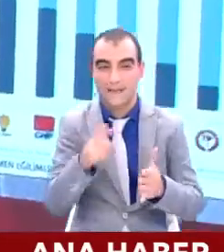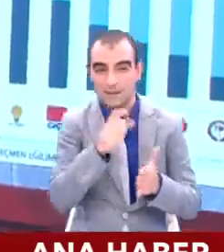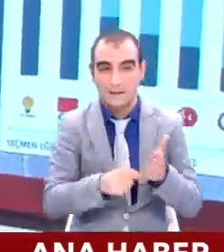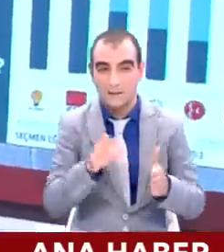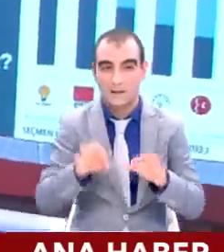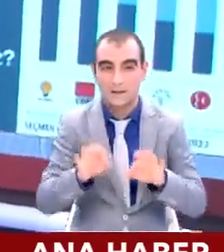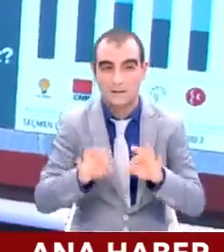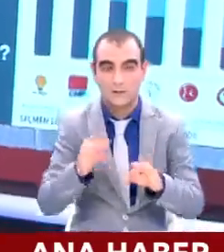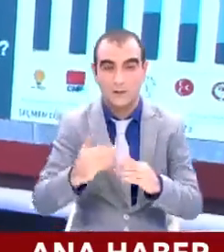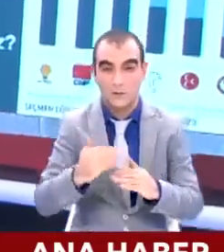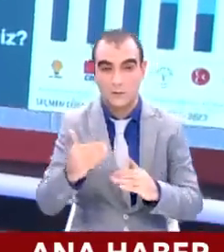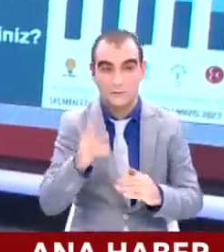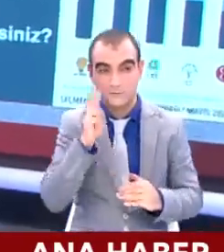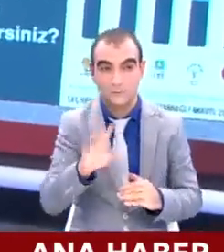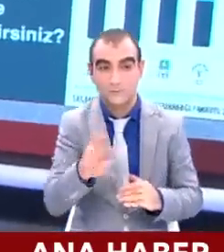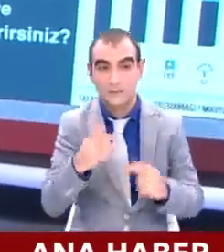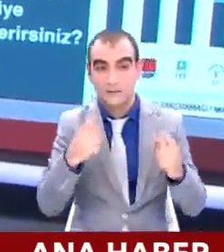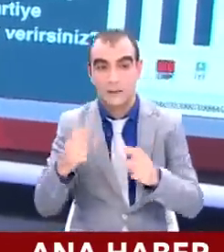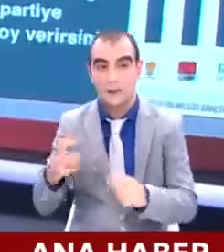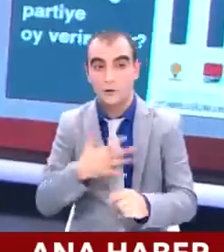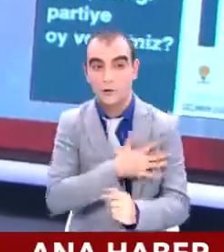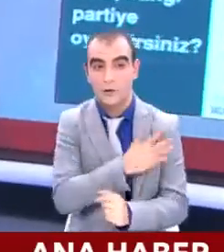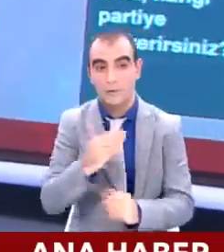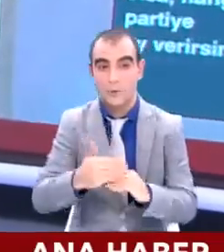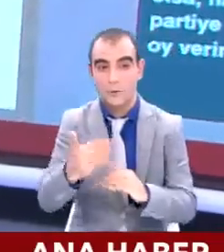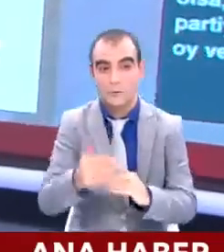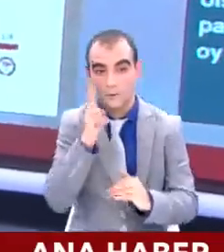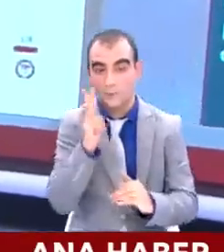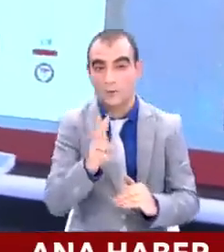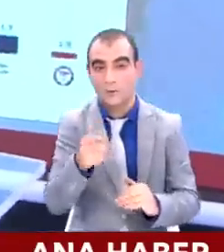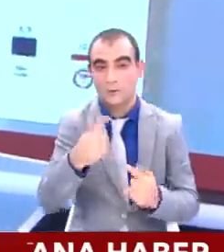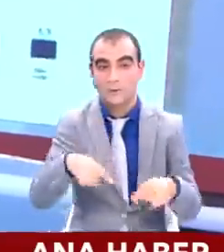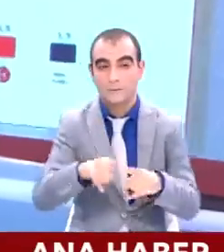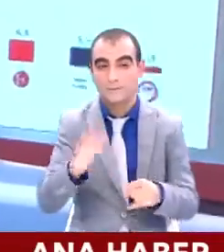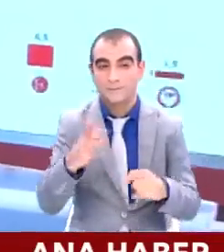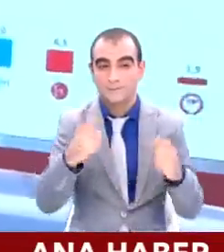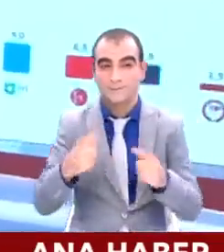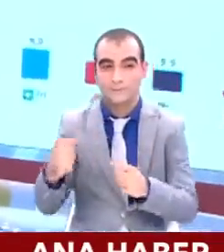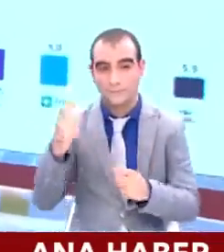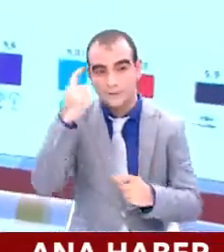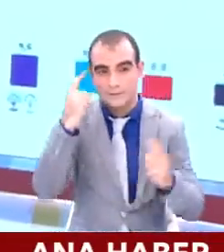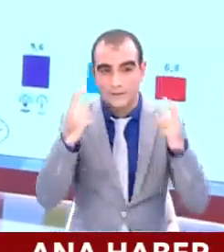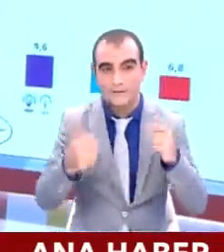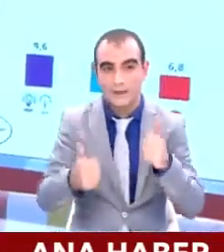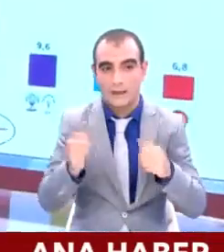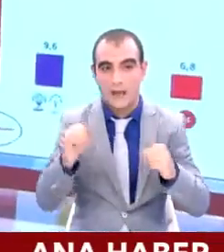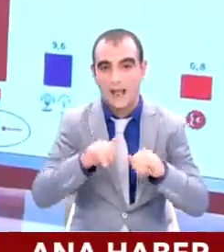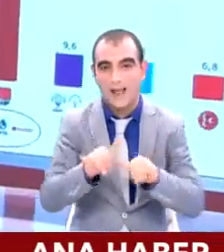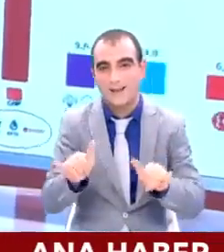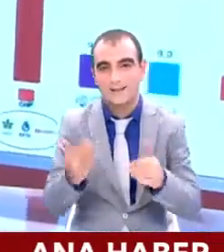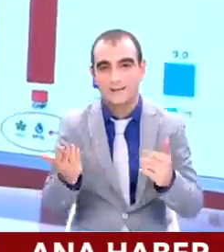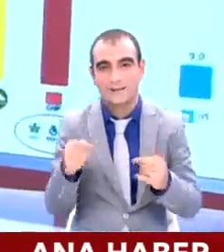Erdoğan önde görülüyor bazı anketlerde Kılıçdaroğlu önde görülüyor bazı anketlerde kafaya var ya dolayısıyla